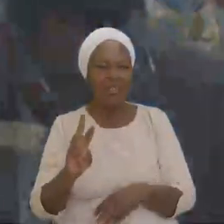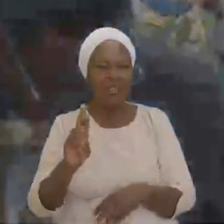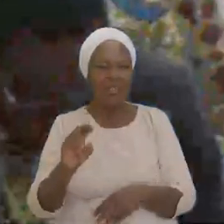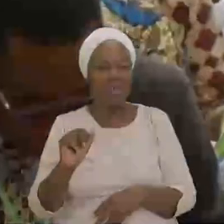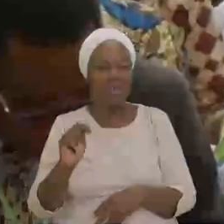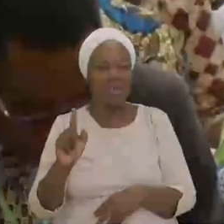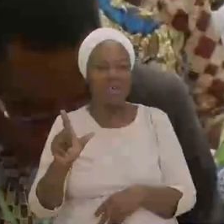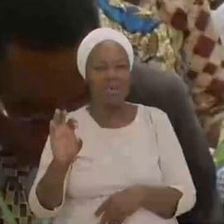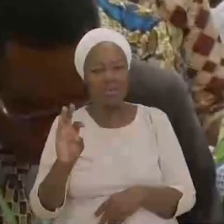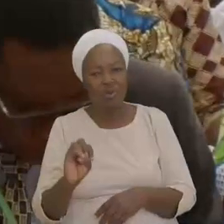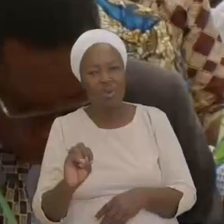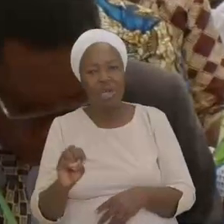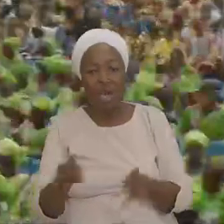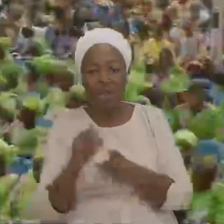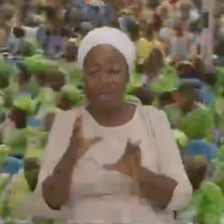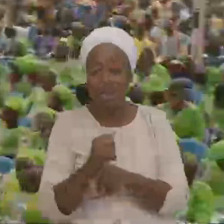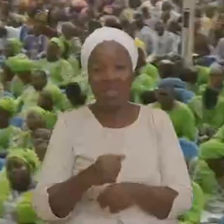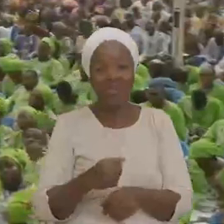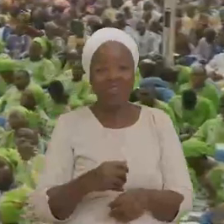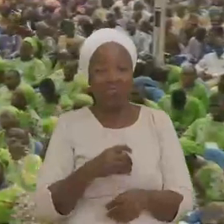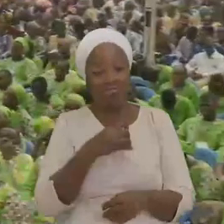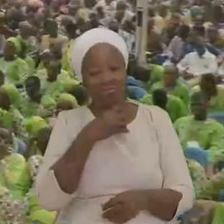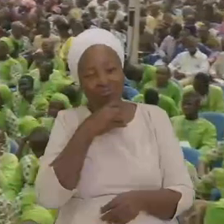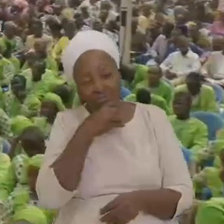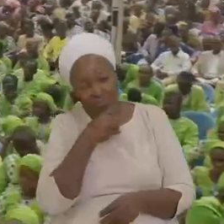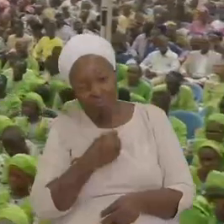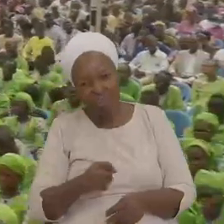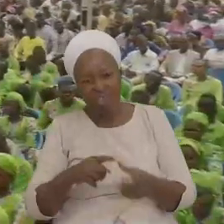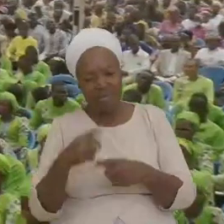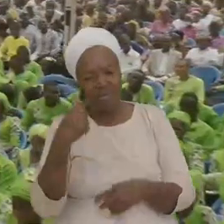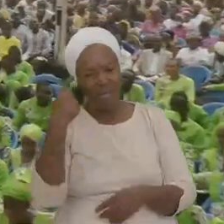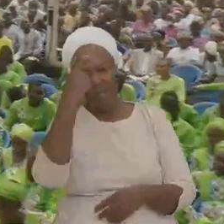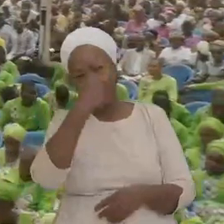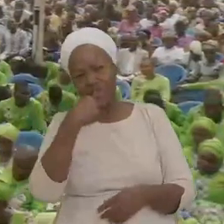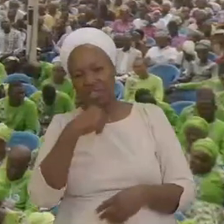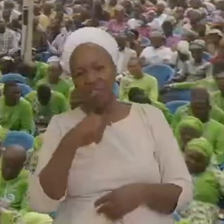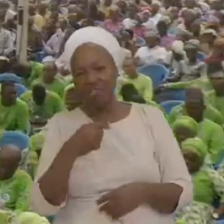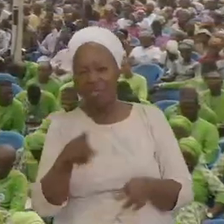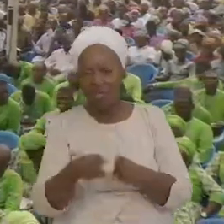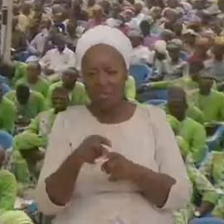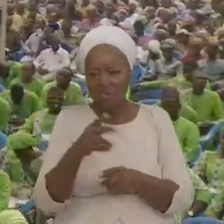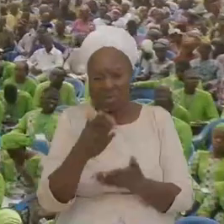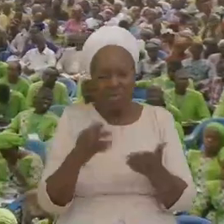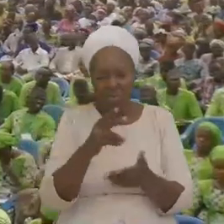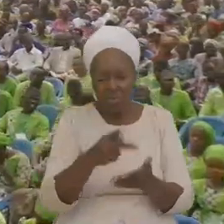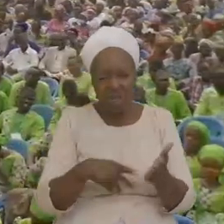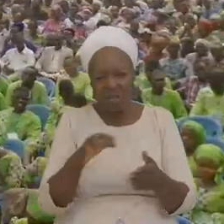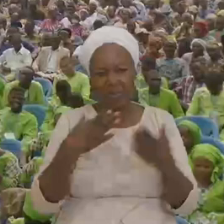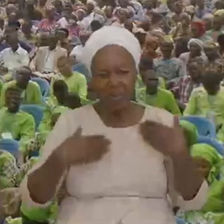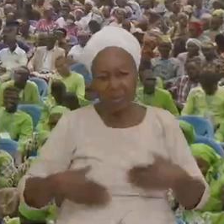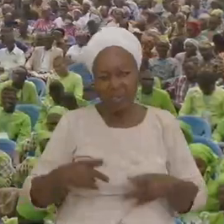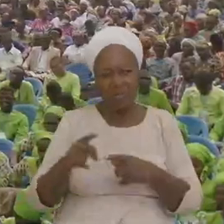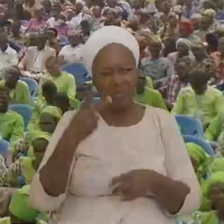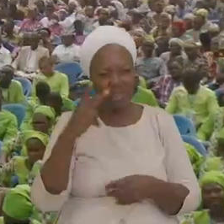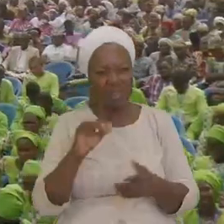C'est quoi une ride? Comme nous prenons de l'âge, quand tu regardes nos visages, et même